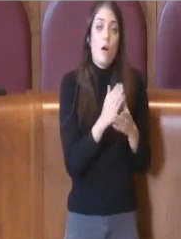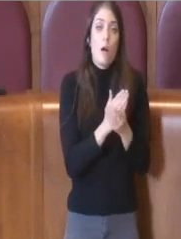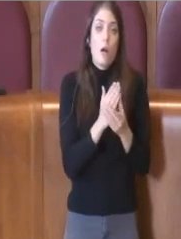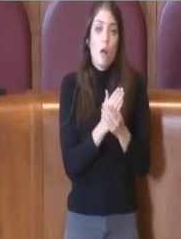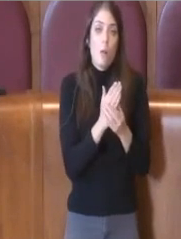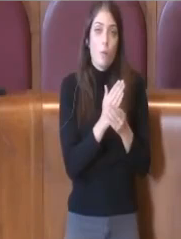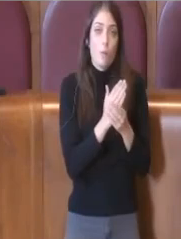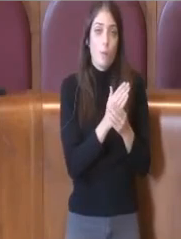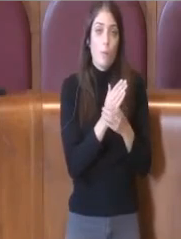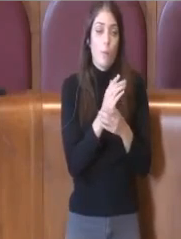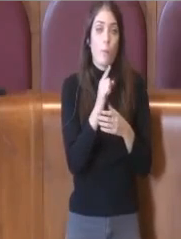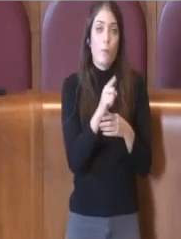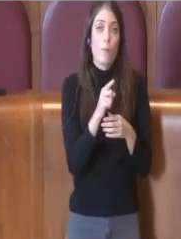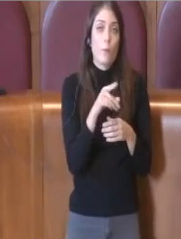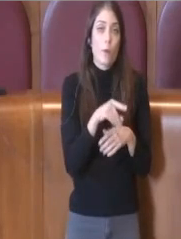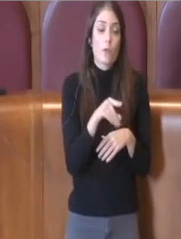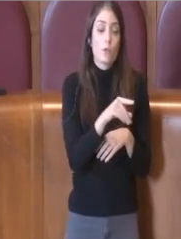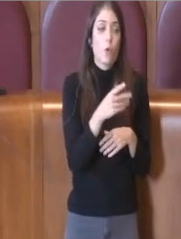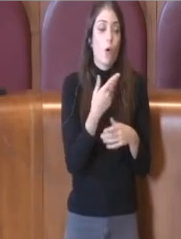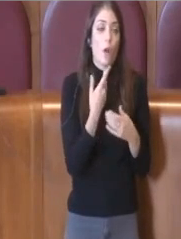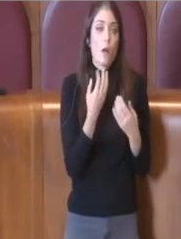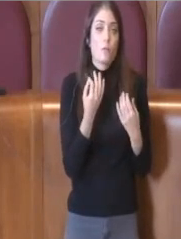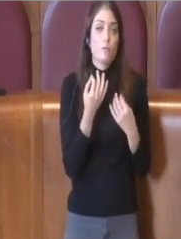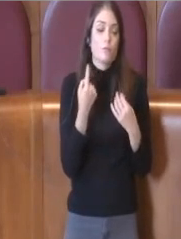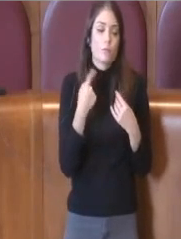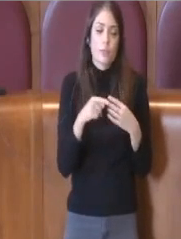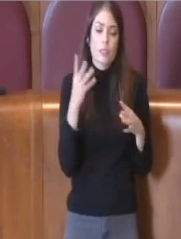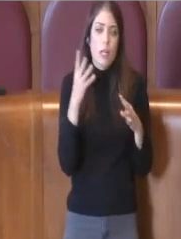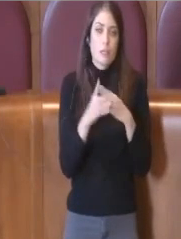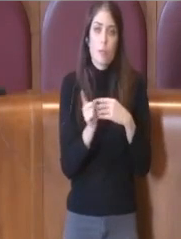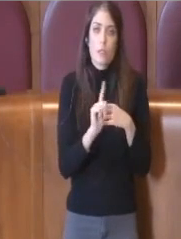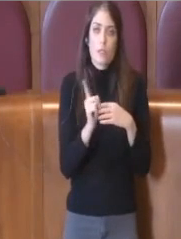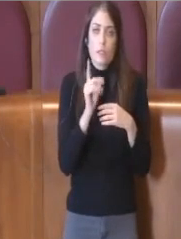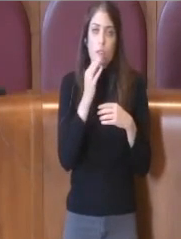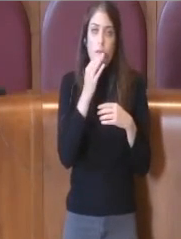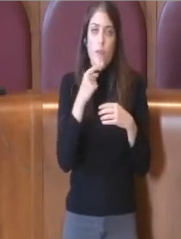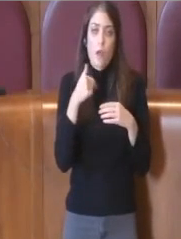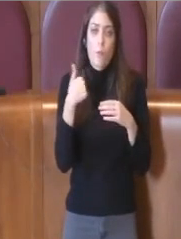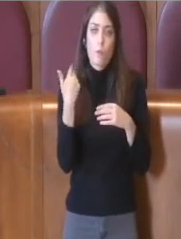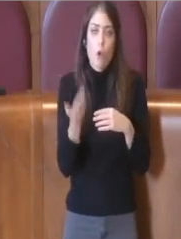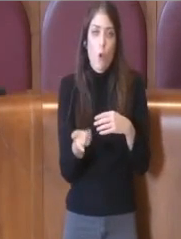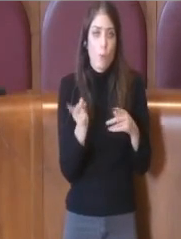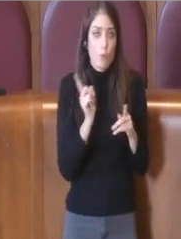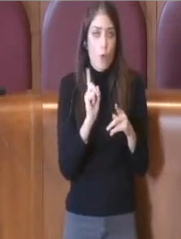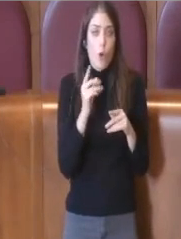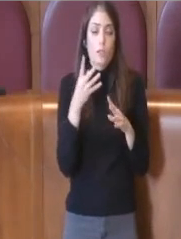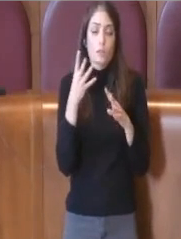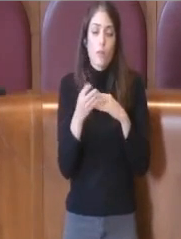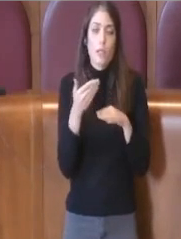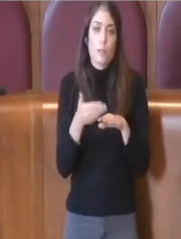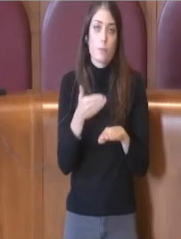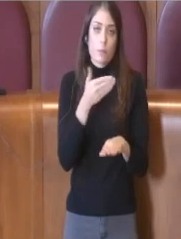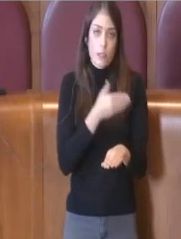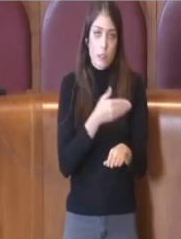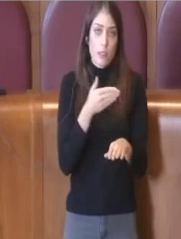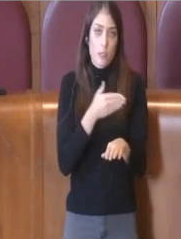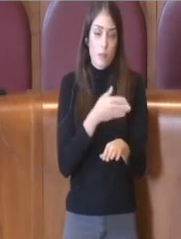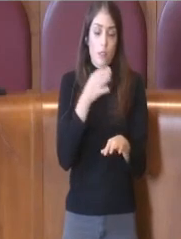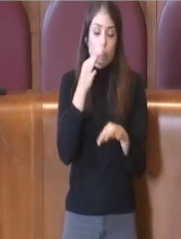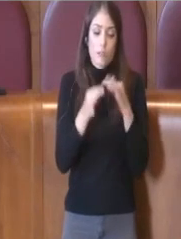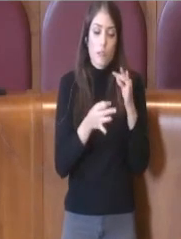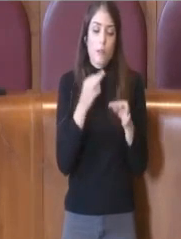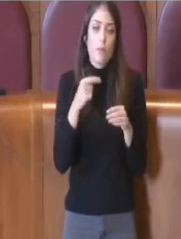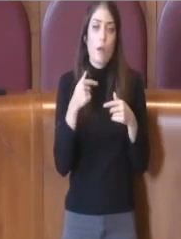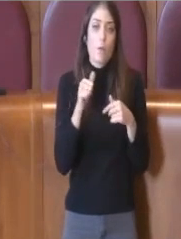dicendo, dandone. Però non è quella la questione, la trasparenza non si fa ex post, si fa ex ante. Cioè nel senso, prima si rende noto